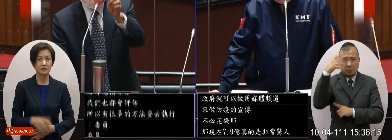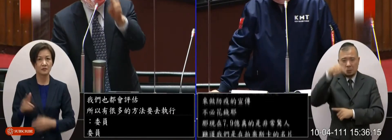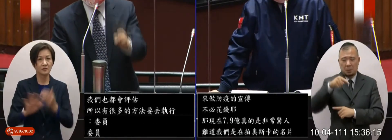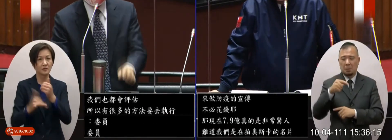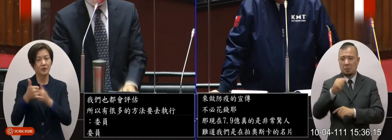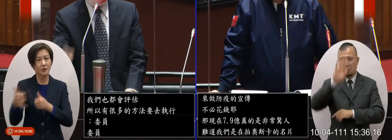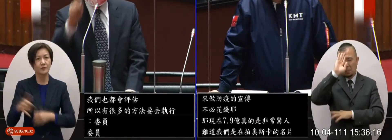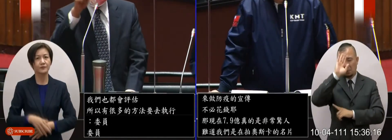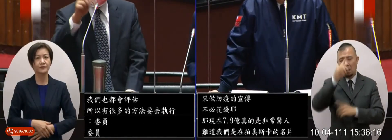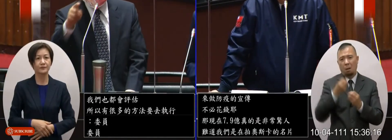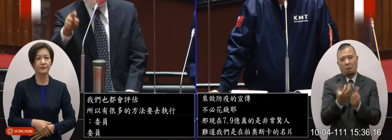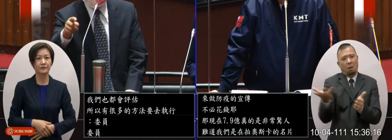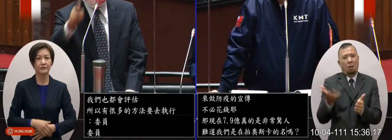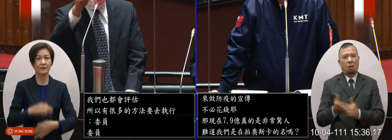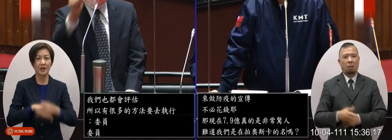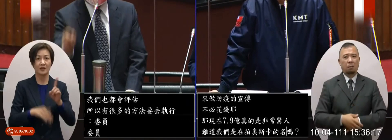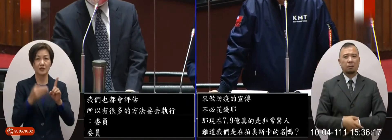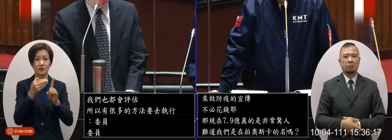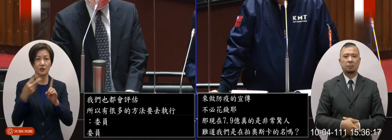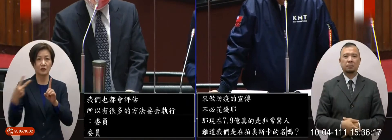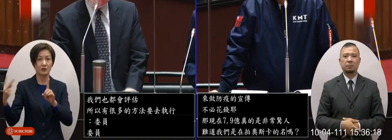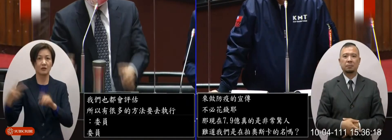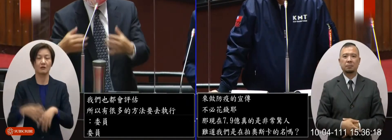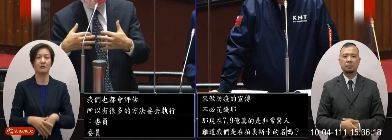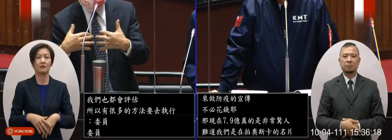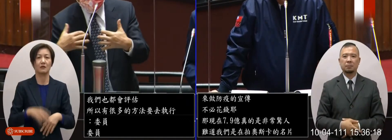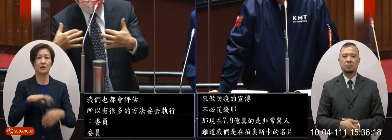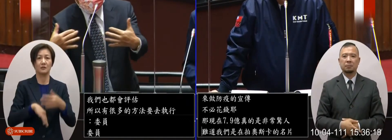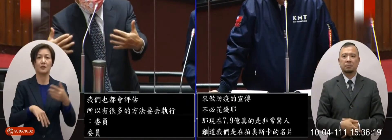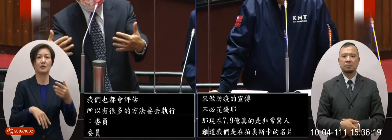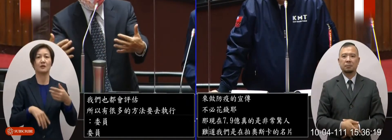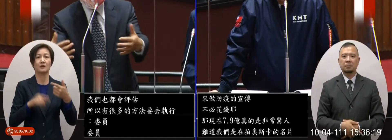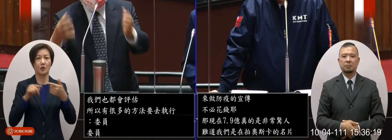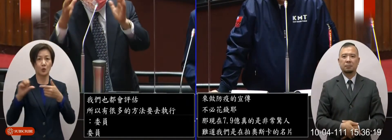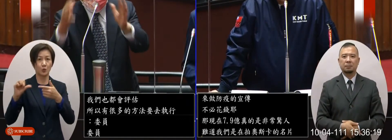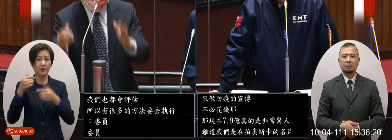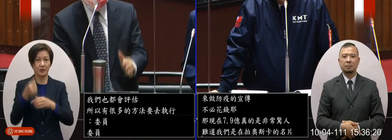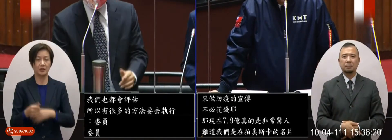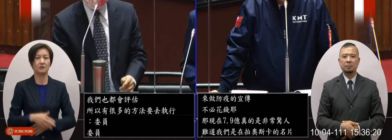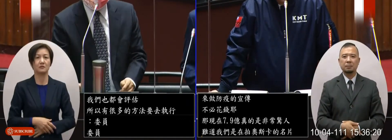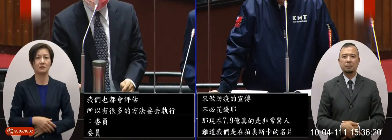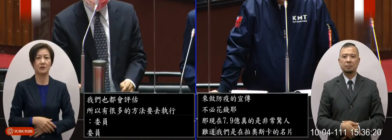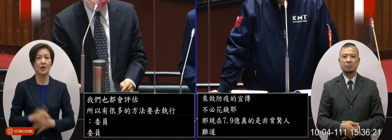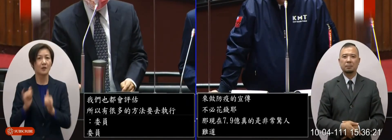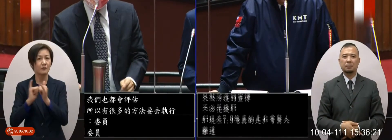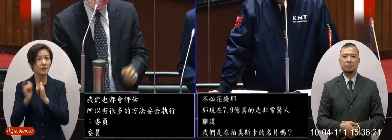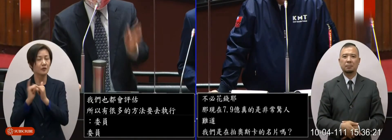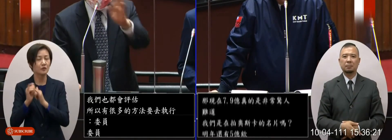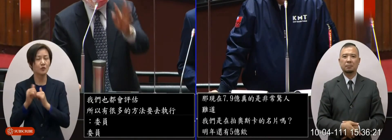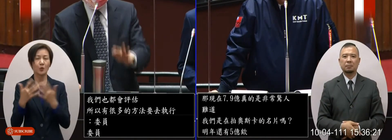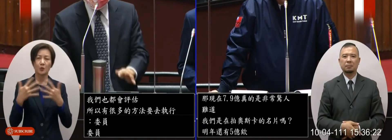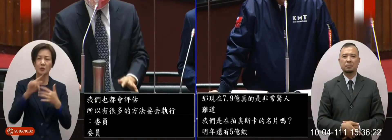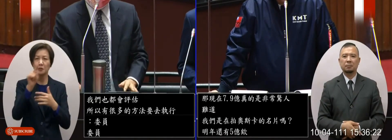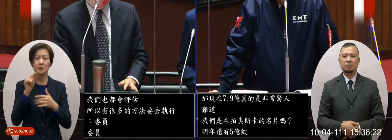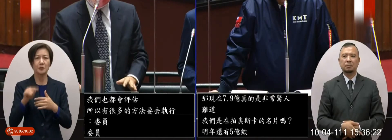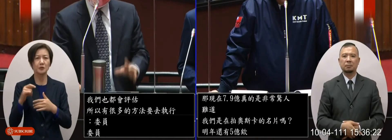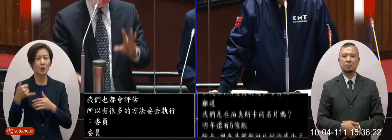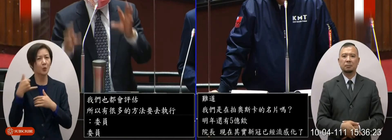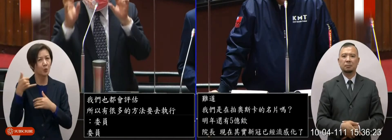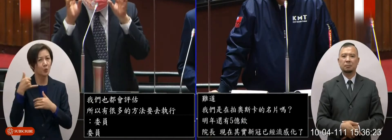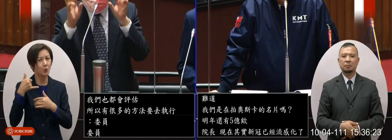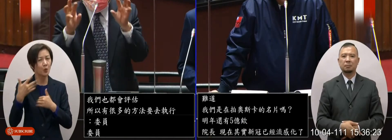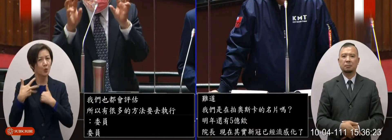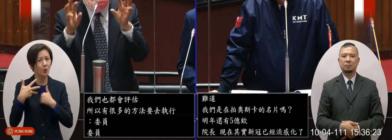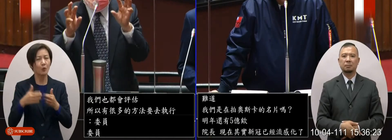七亿里面那个1922就6.5亿，那个是回答民众防疫问题嘞，那不是宣传嘞，那